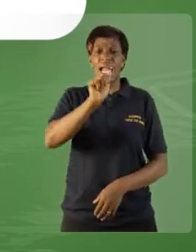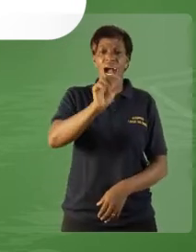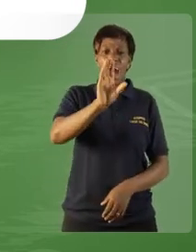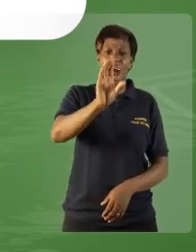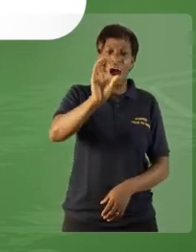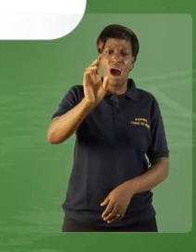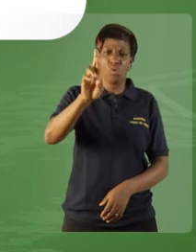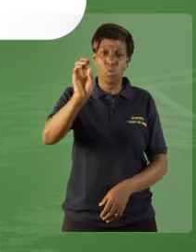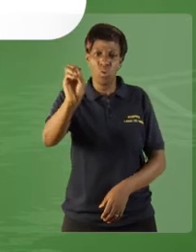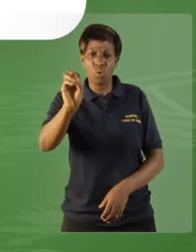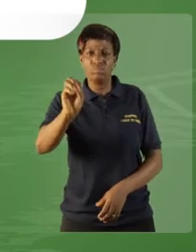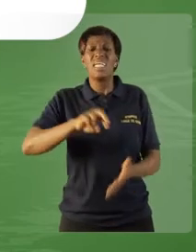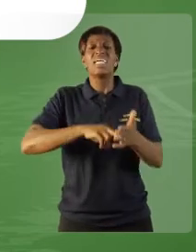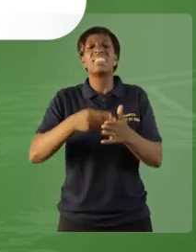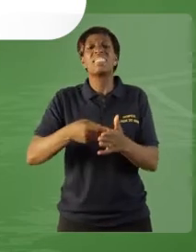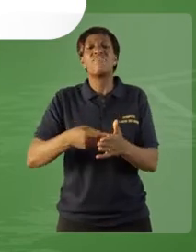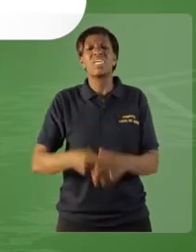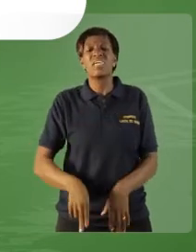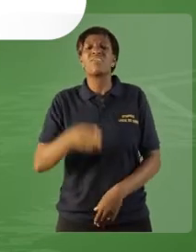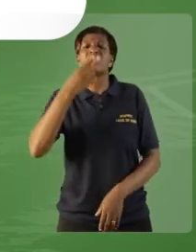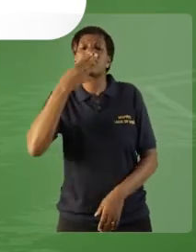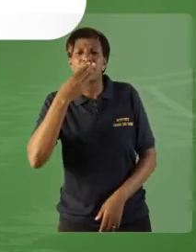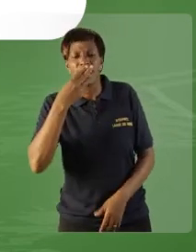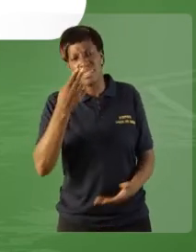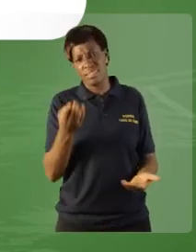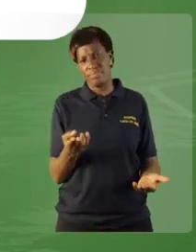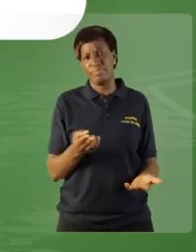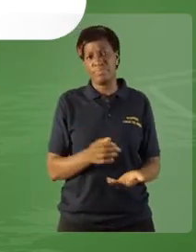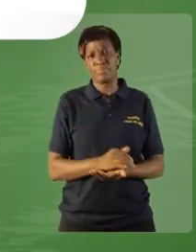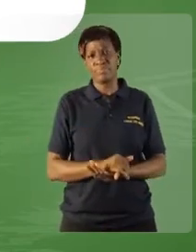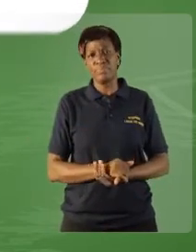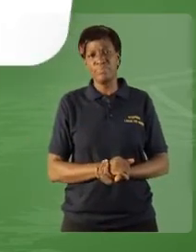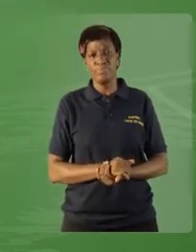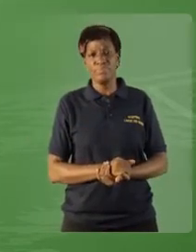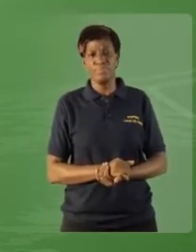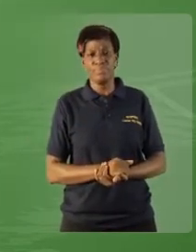qui renvoie tout simplement à la cigarette.